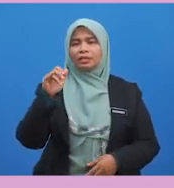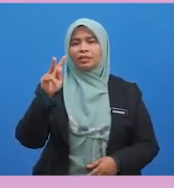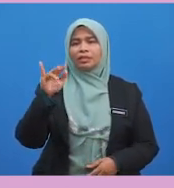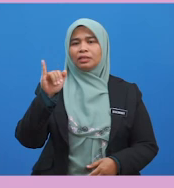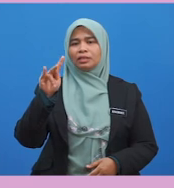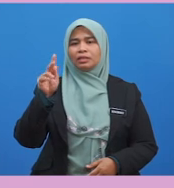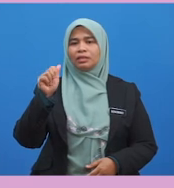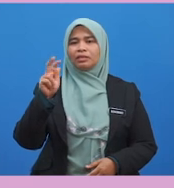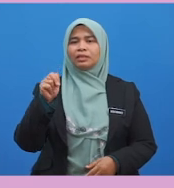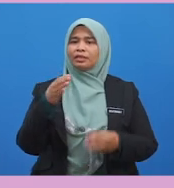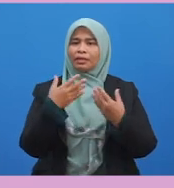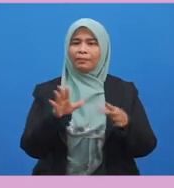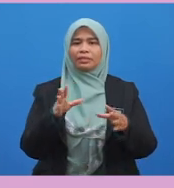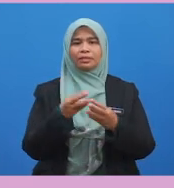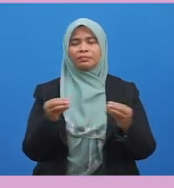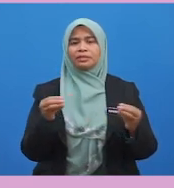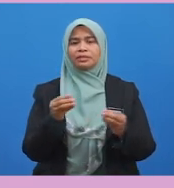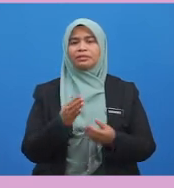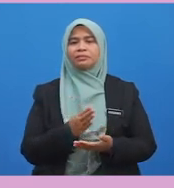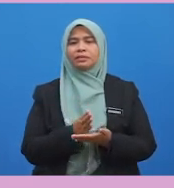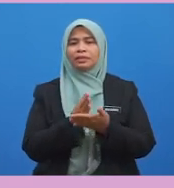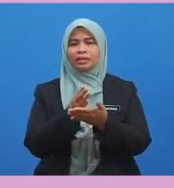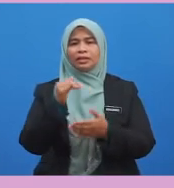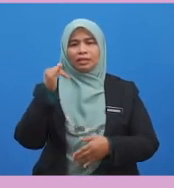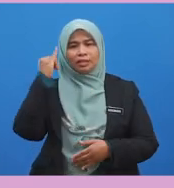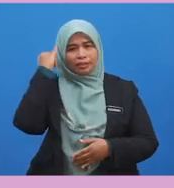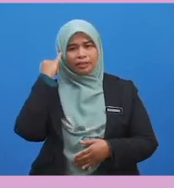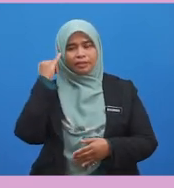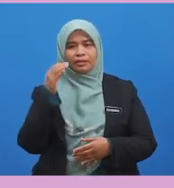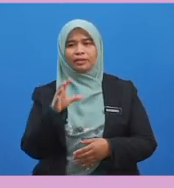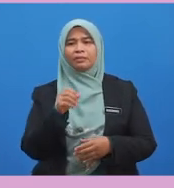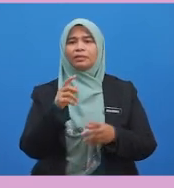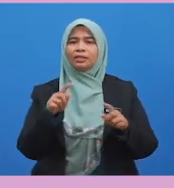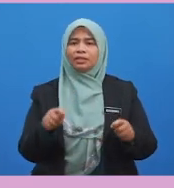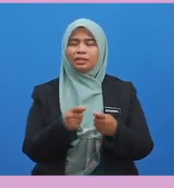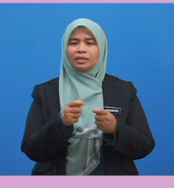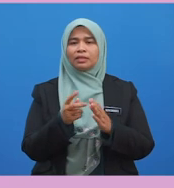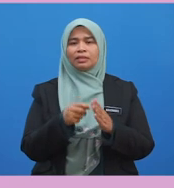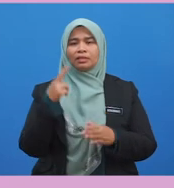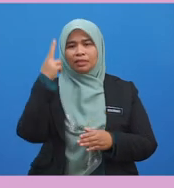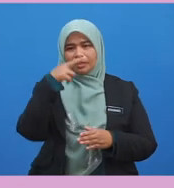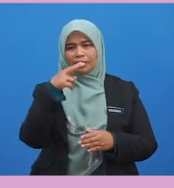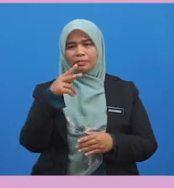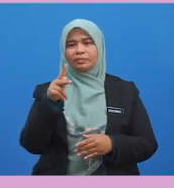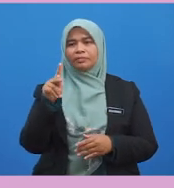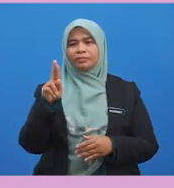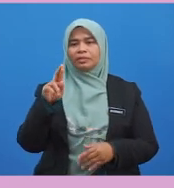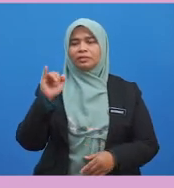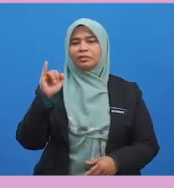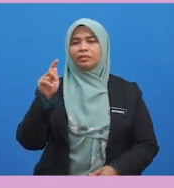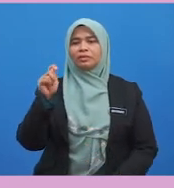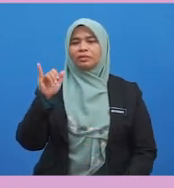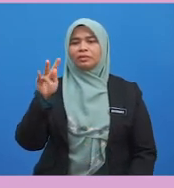selepas selesai pembentangan idea. Keempat, mengambil tindakan terhadap kritikan yang